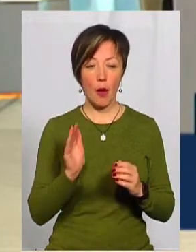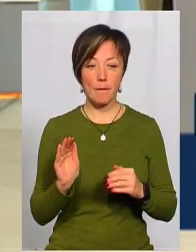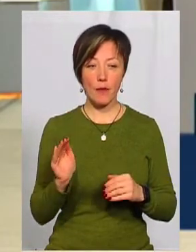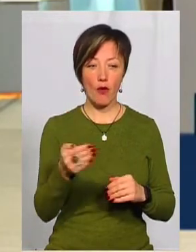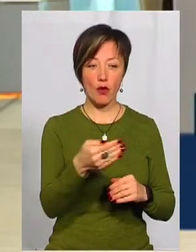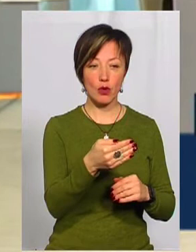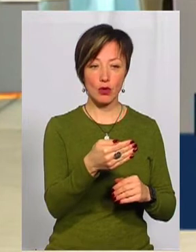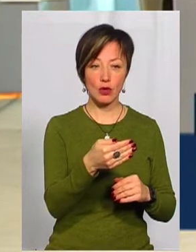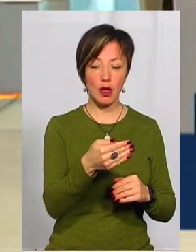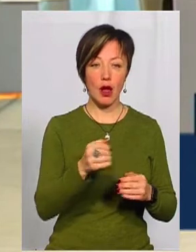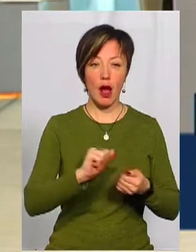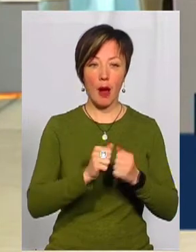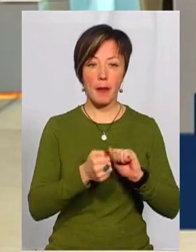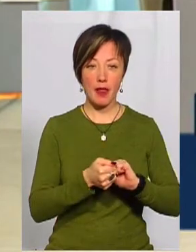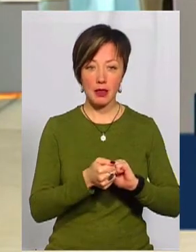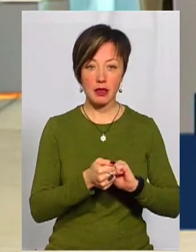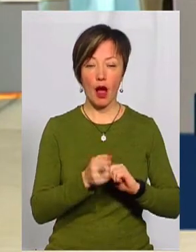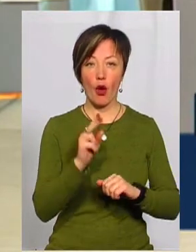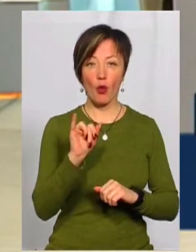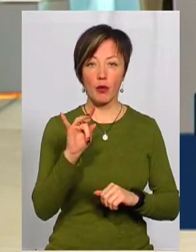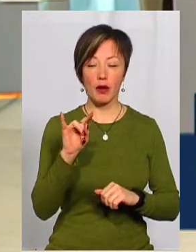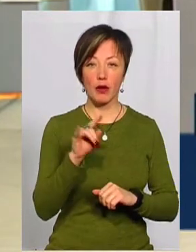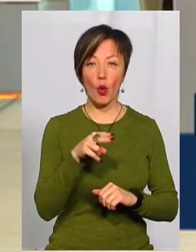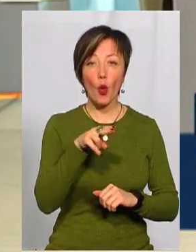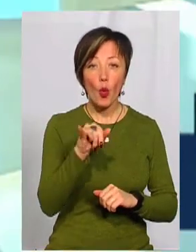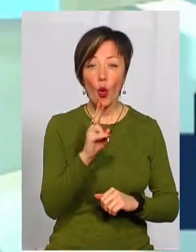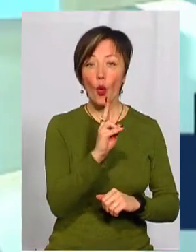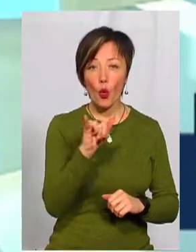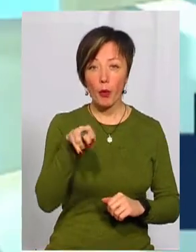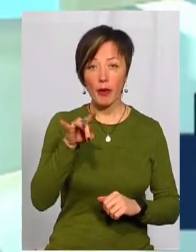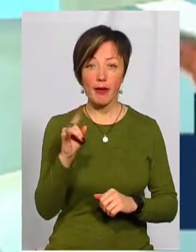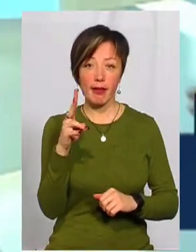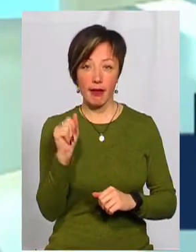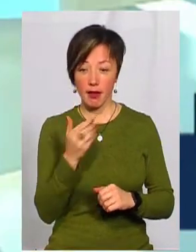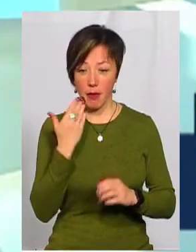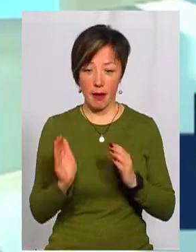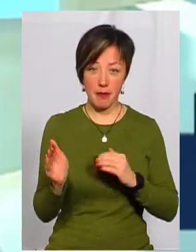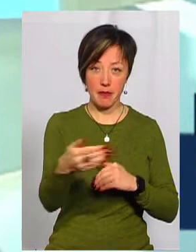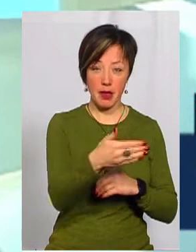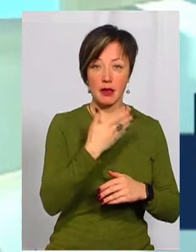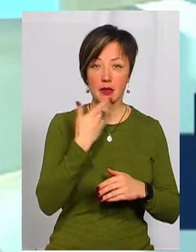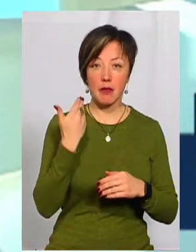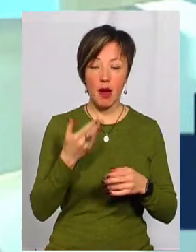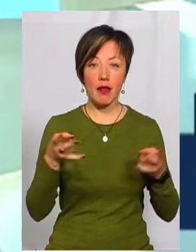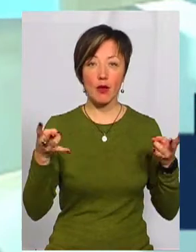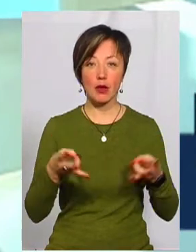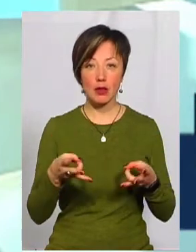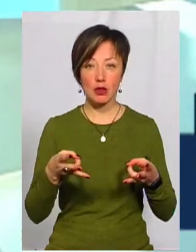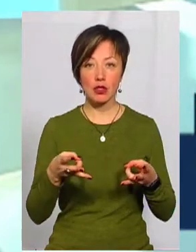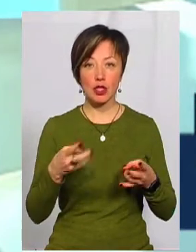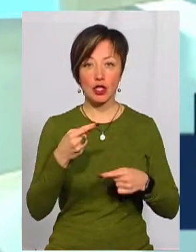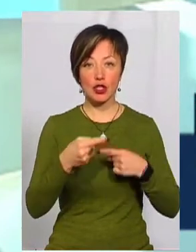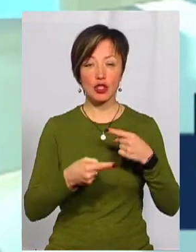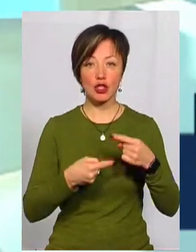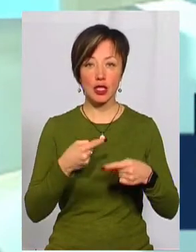стрілки, рухаючись по Кам'янецькій на Купріна. Розумієте? І враховуючи те, що немає вже такої необхідності